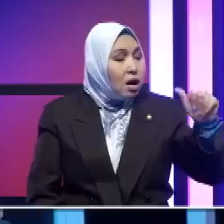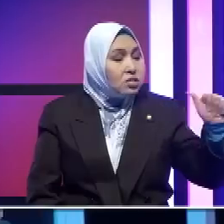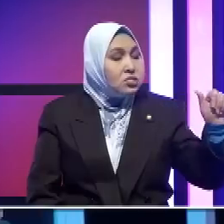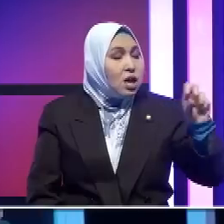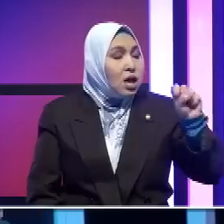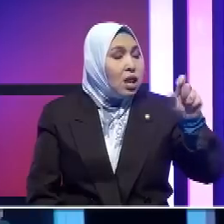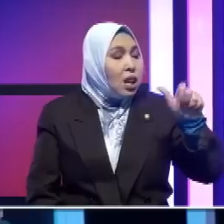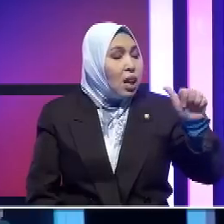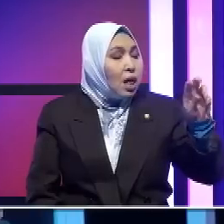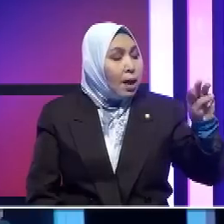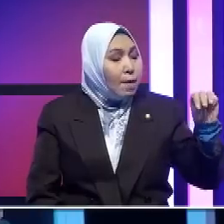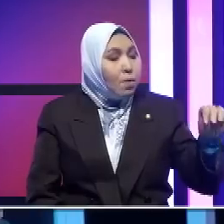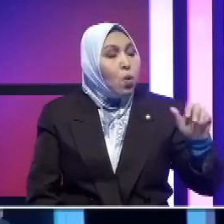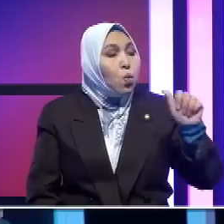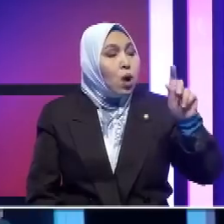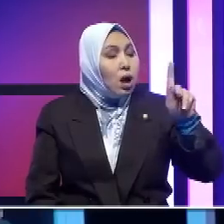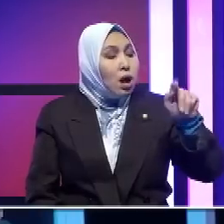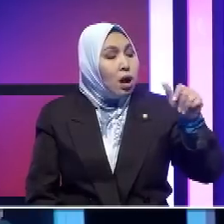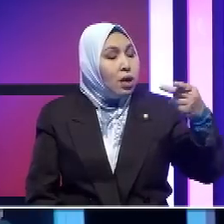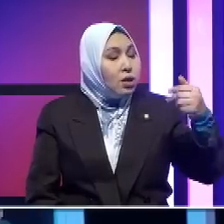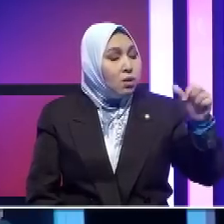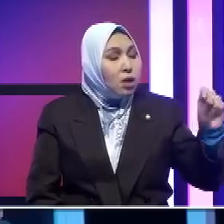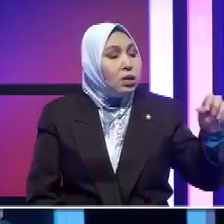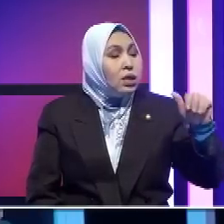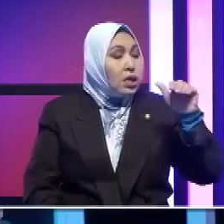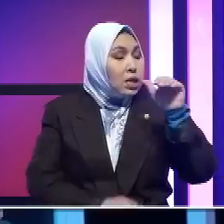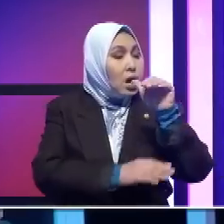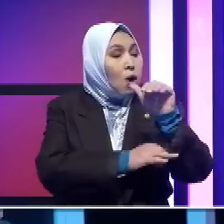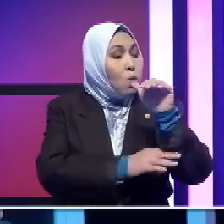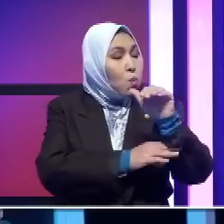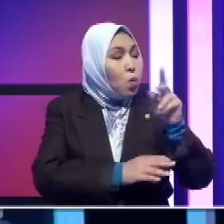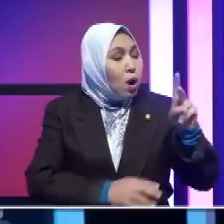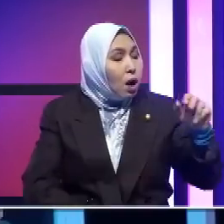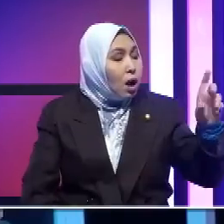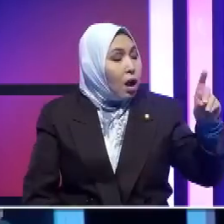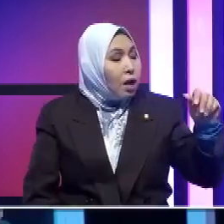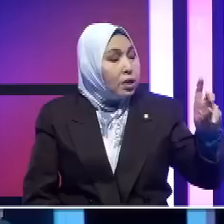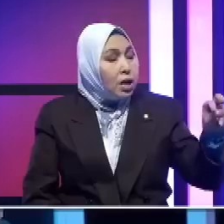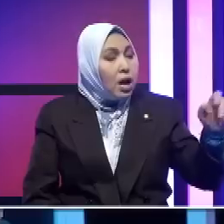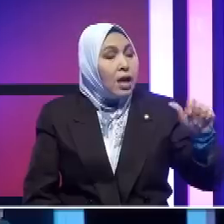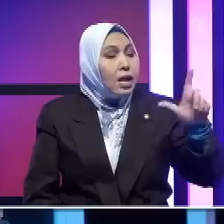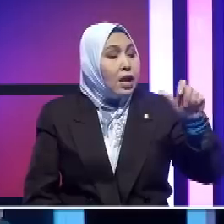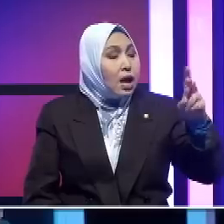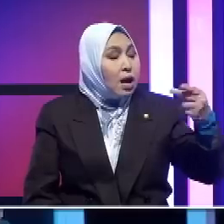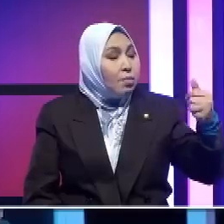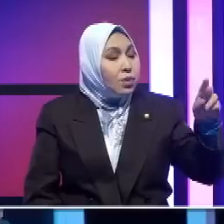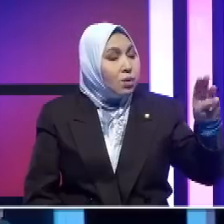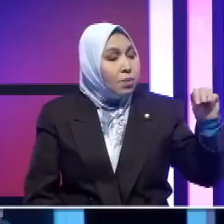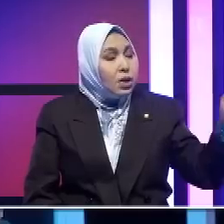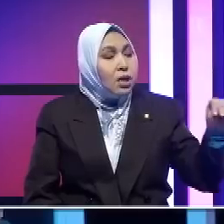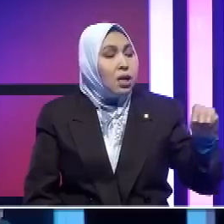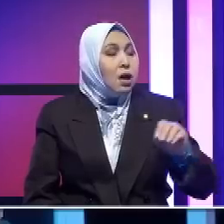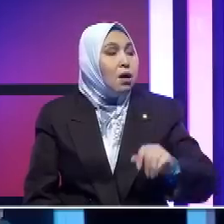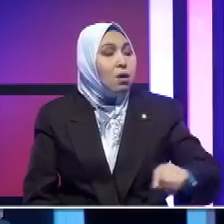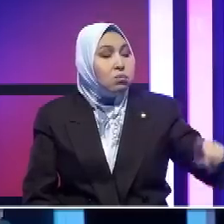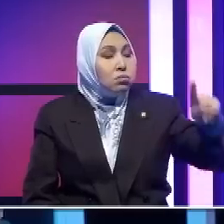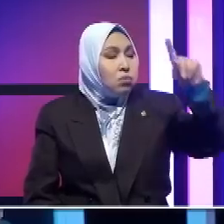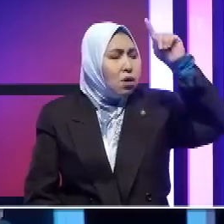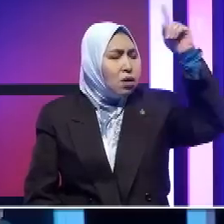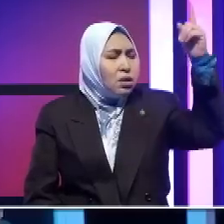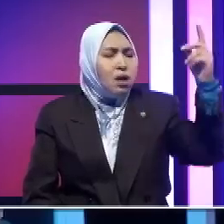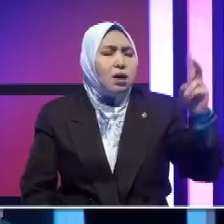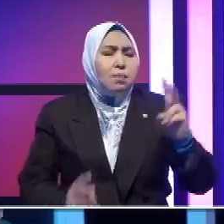سلام وآخر دعوانا الحمد لله رب